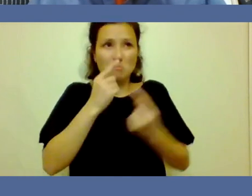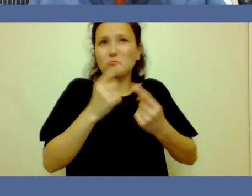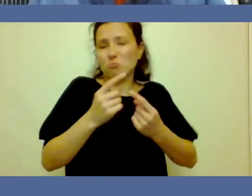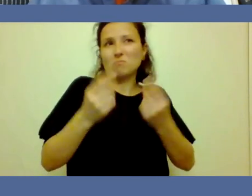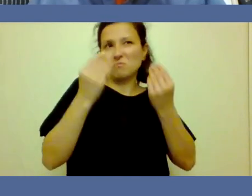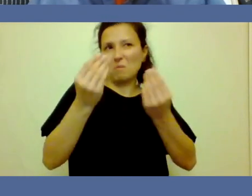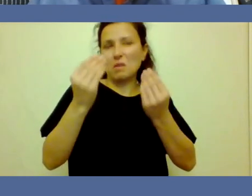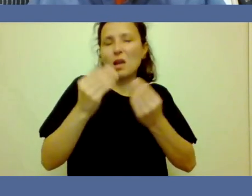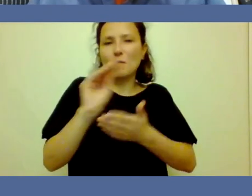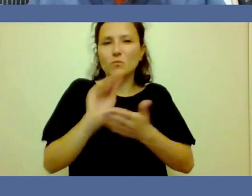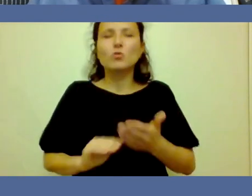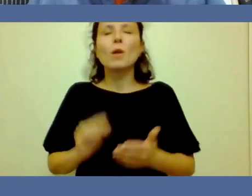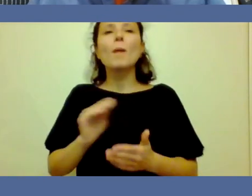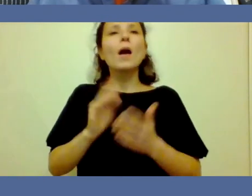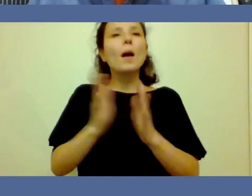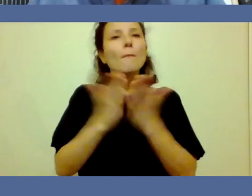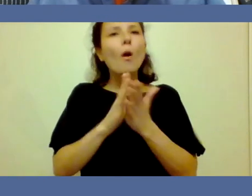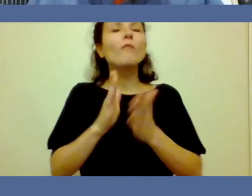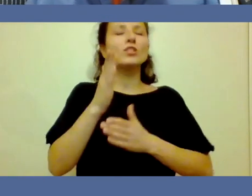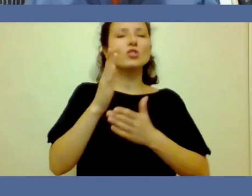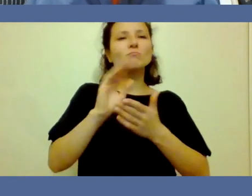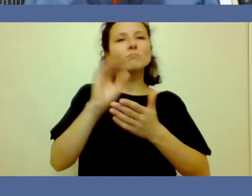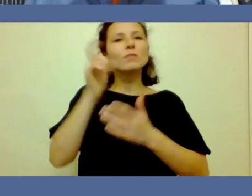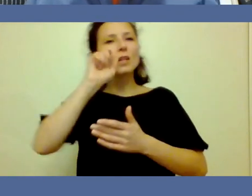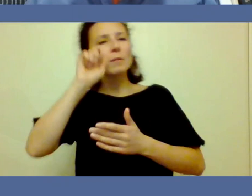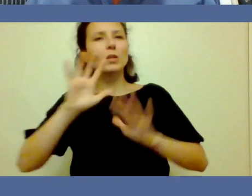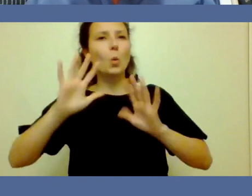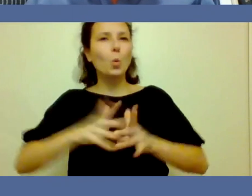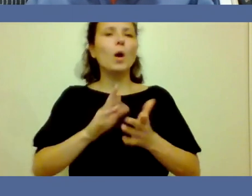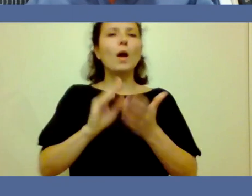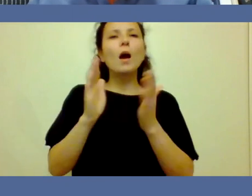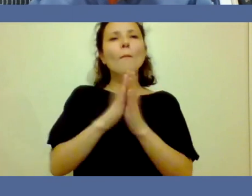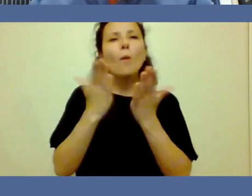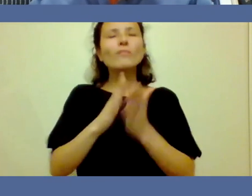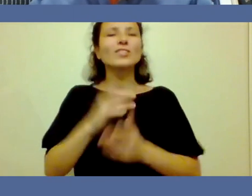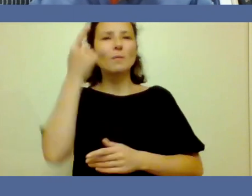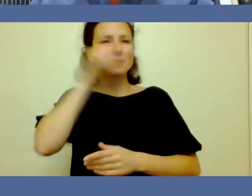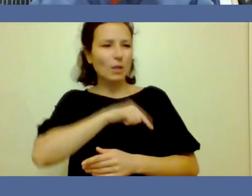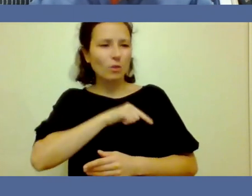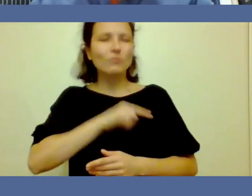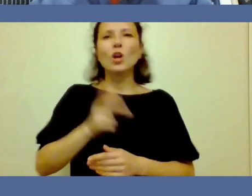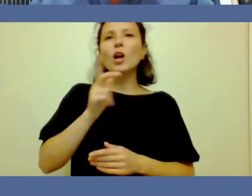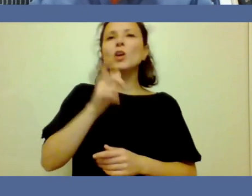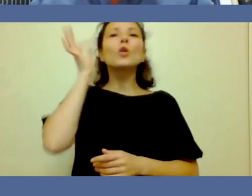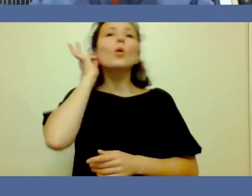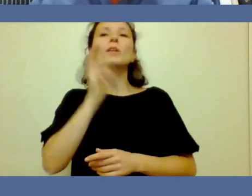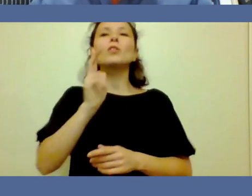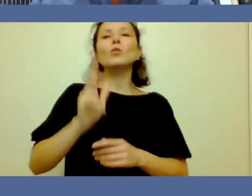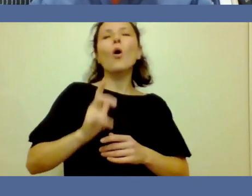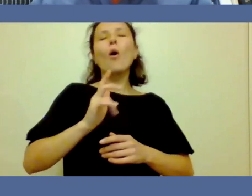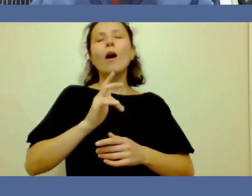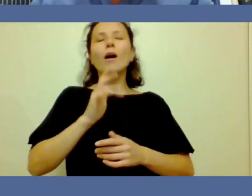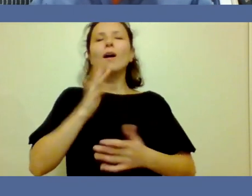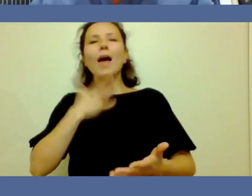Powieść kryminalna jest powieścią psychologiczną, to jest po pierwsze, więc kobiety, które są bardziej empatyczne, są